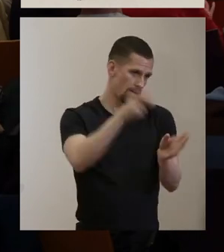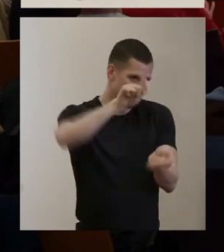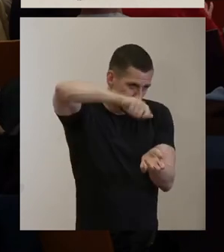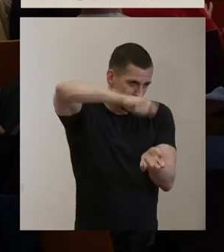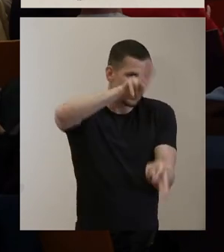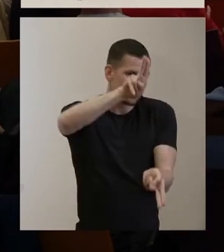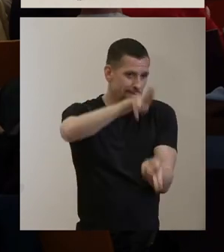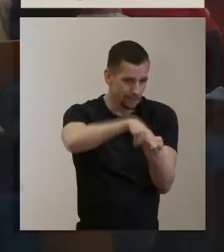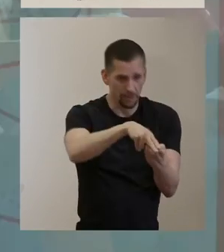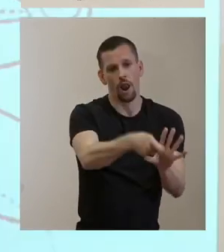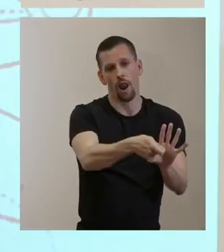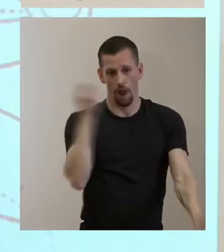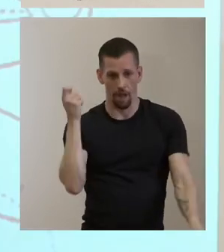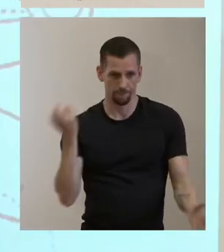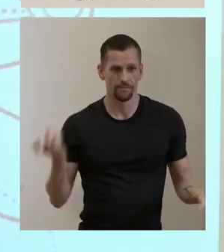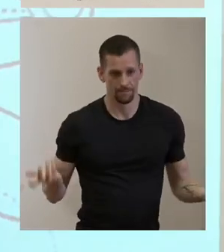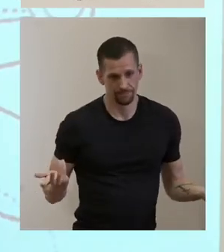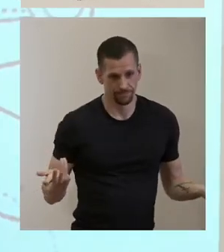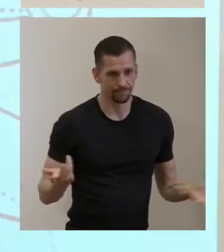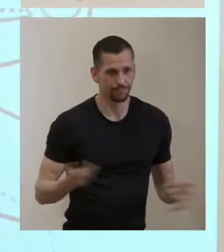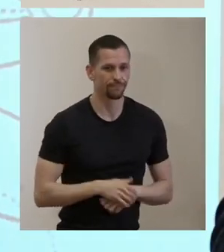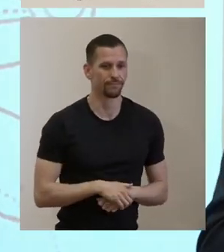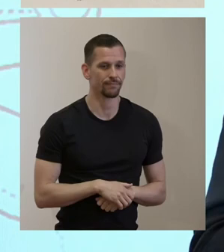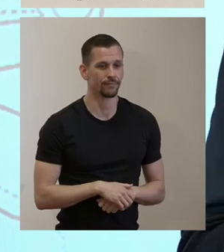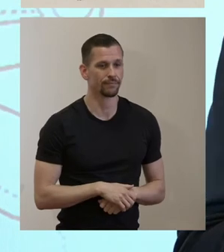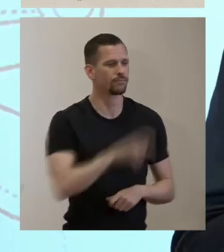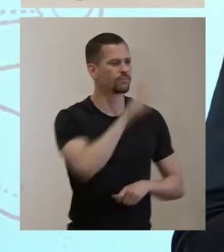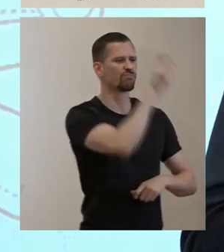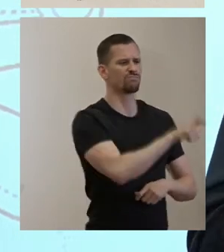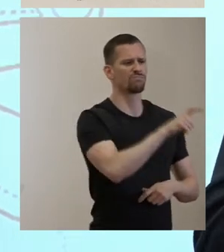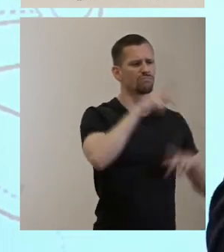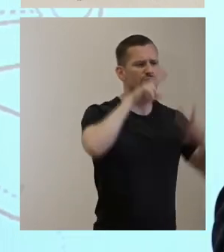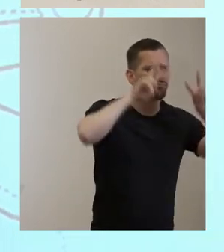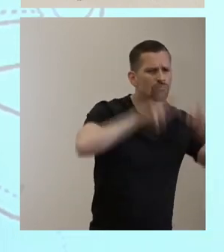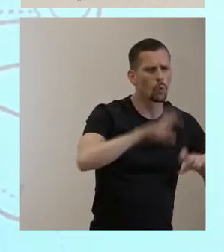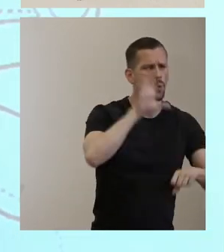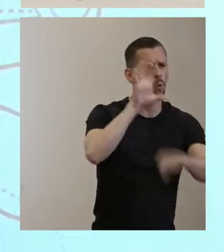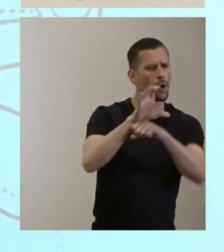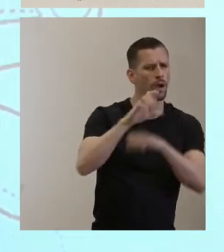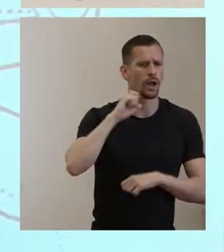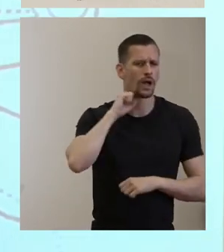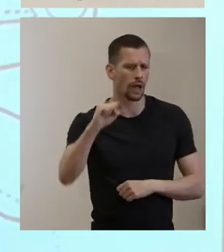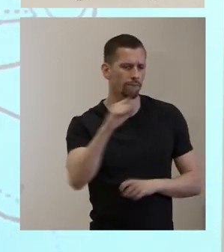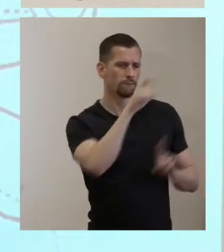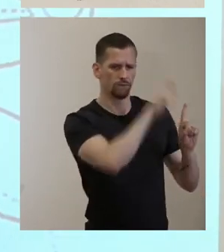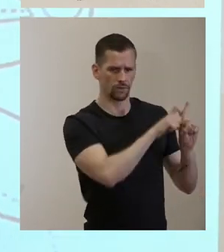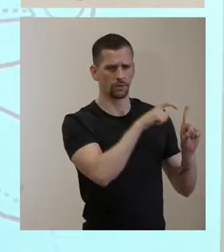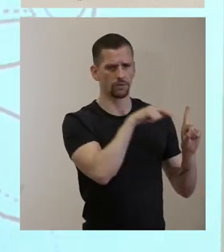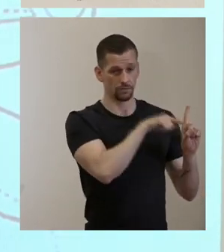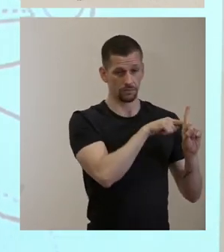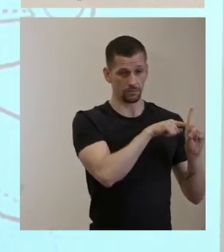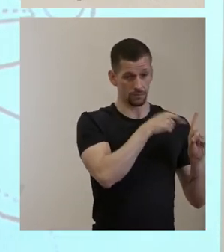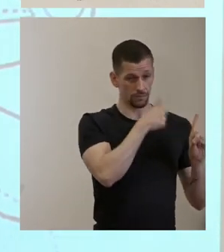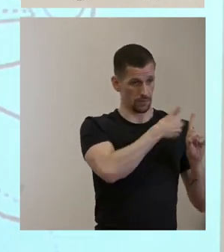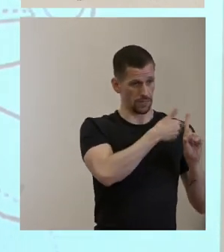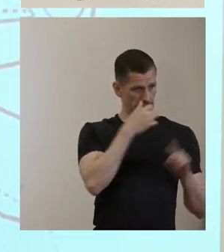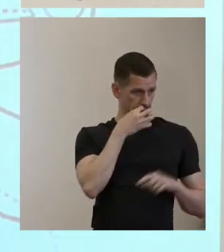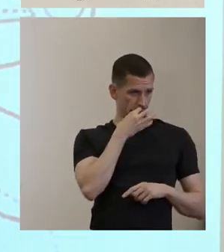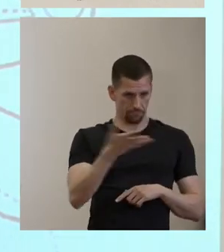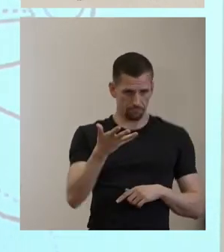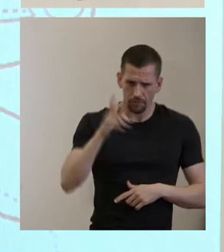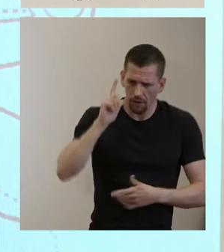L'abolitionniste Thomas Clarkson avait acquis un de ces instruments à Liverpool. Et il dit avoir demandé au vendeur en quelles occasions